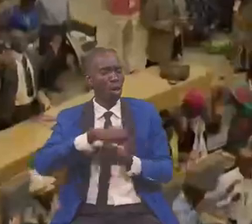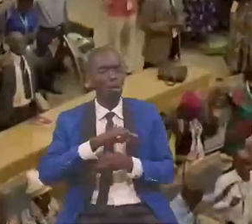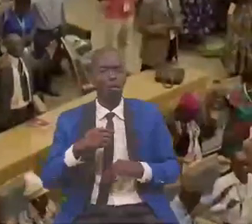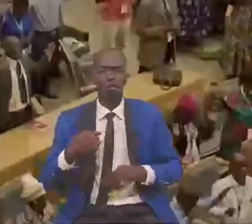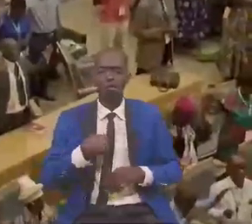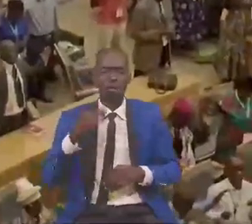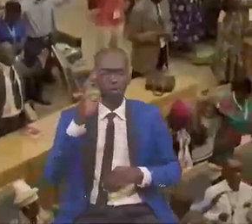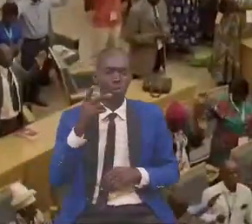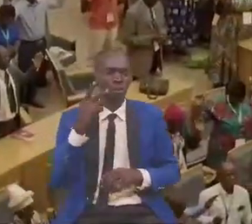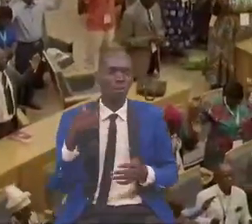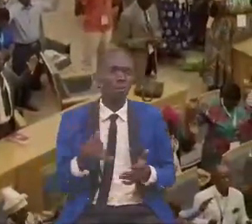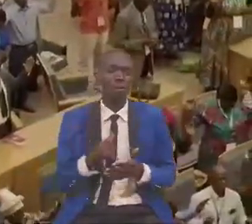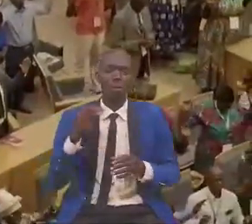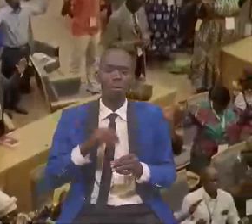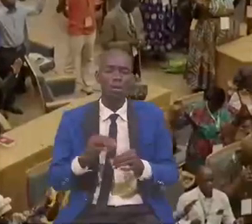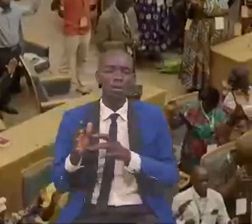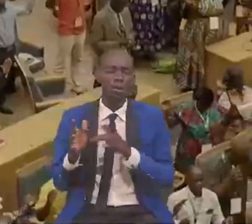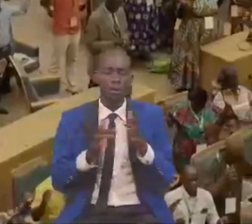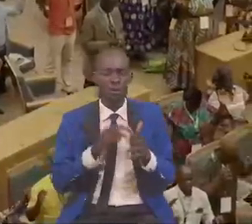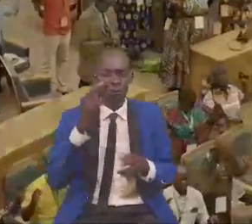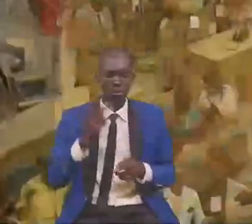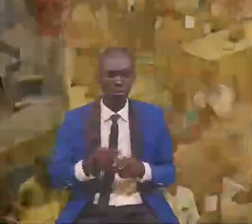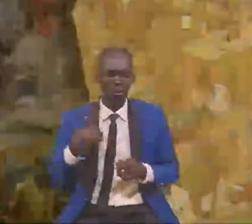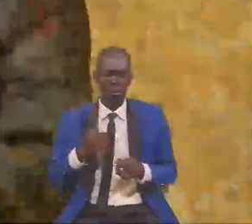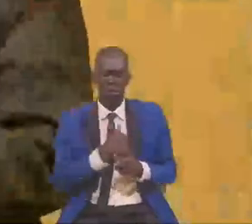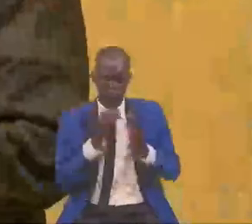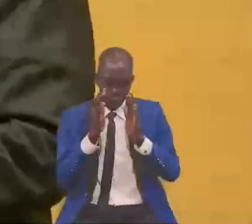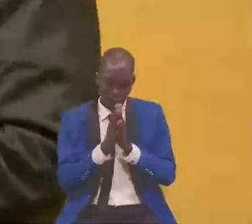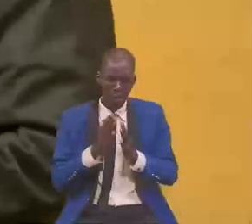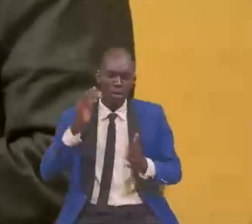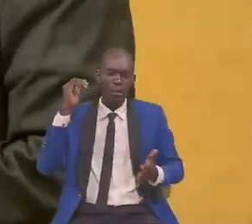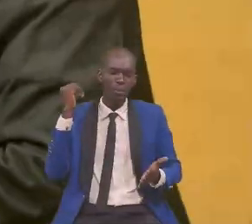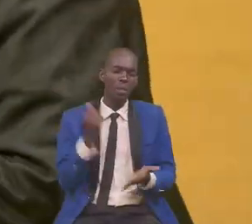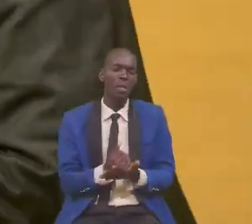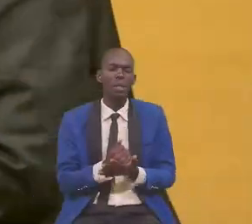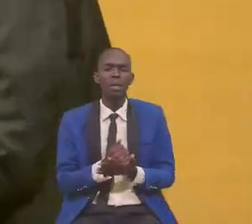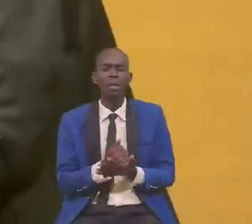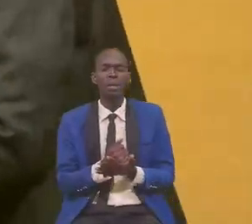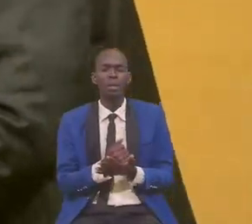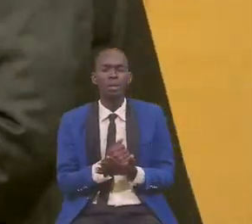Au nom de Jésus, nous prions.